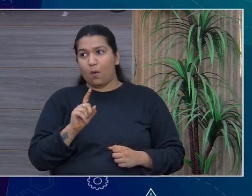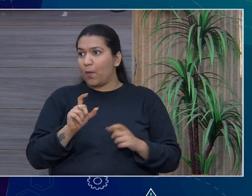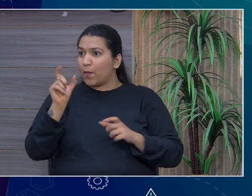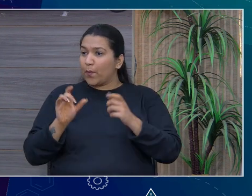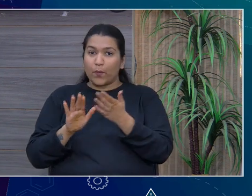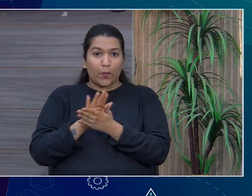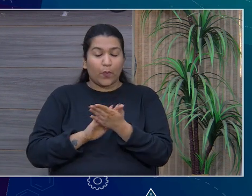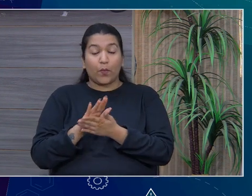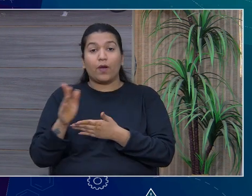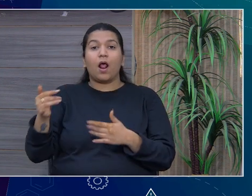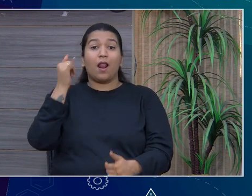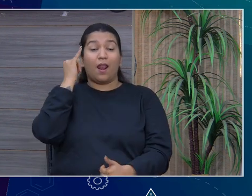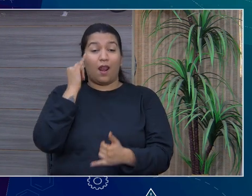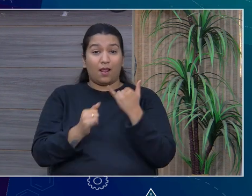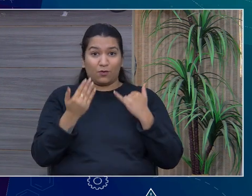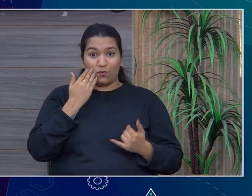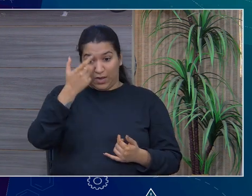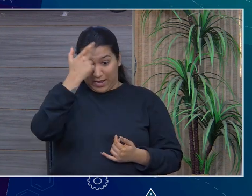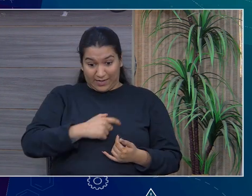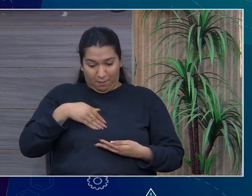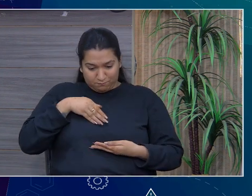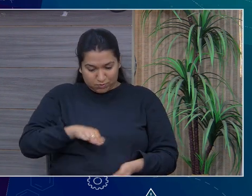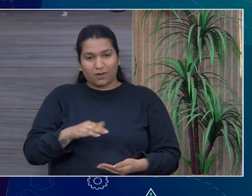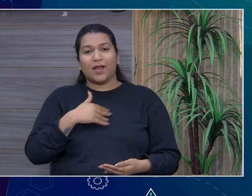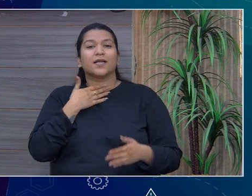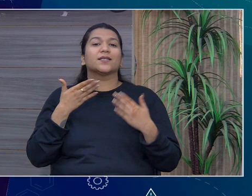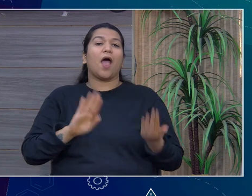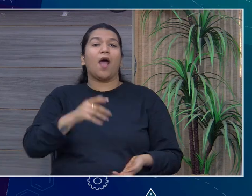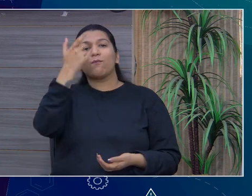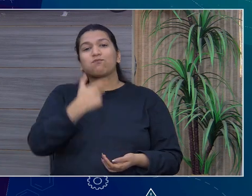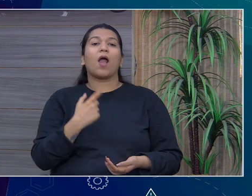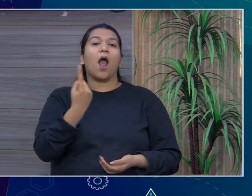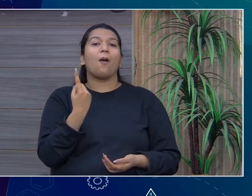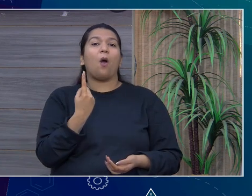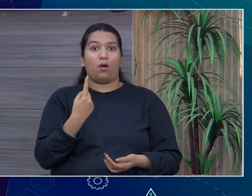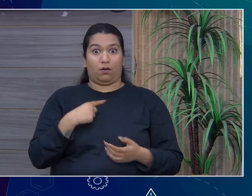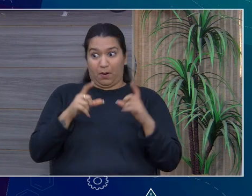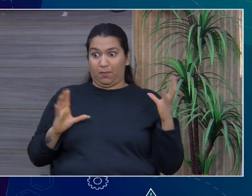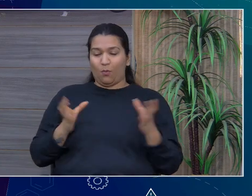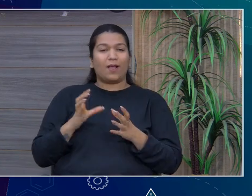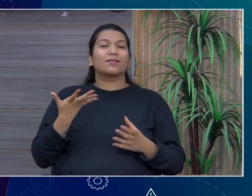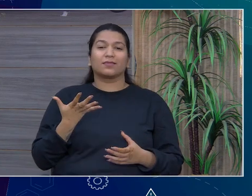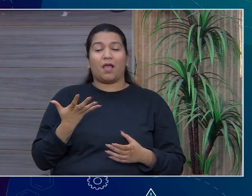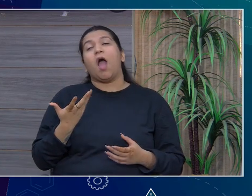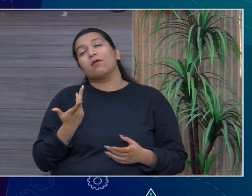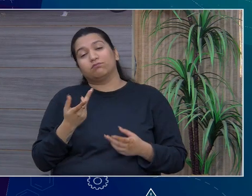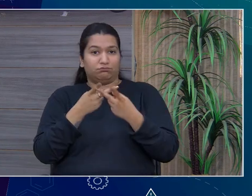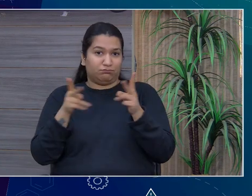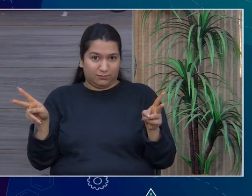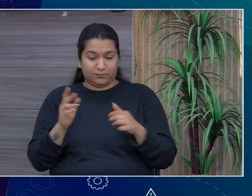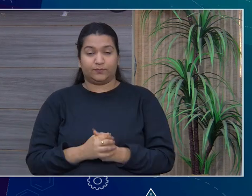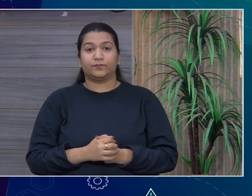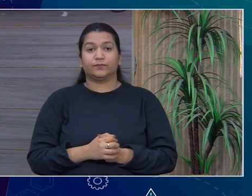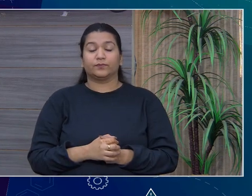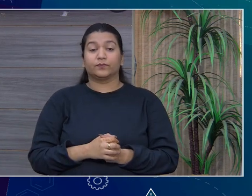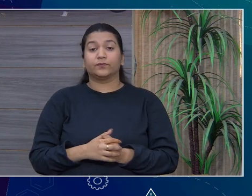करूँ कि एट द एंड जैसे अकेले आए थे वैसे ही अकेले जाना है शायद, तो ये दोनों चीज़ें हो सकती हैं। और सर इसका